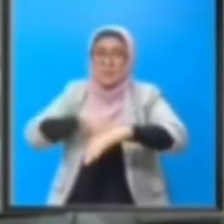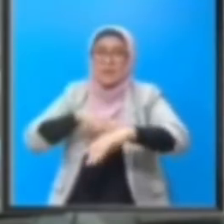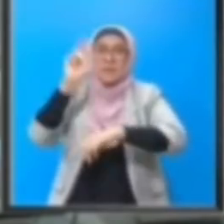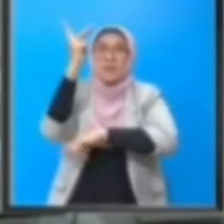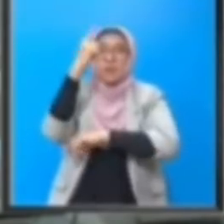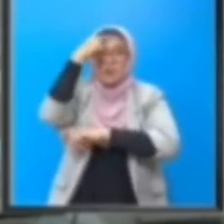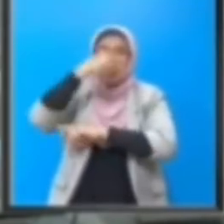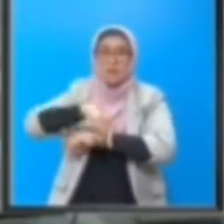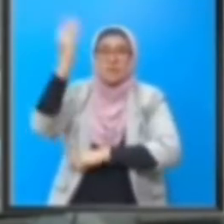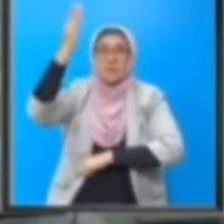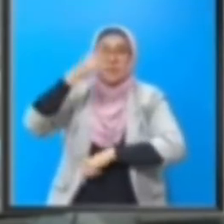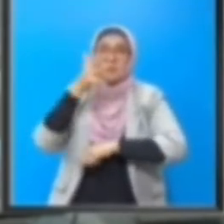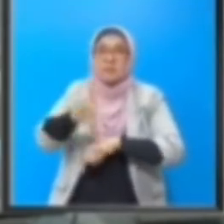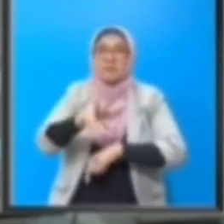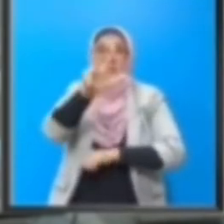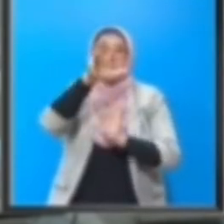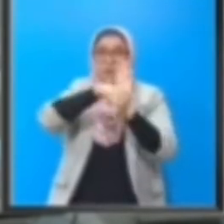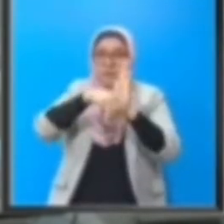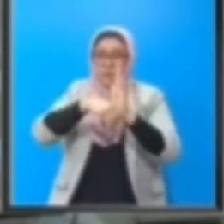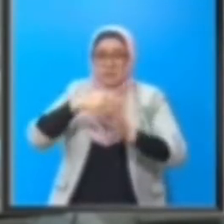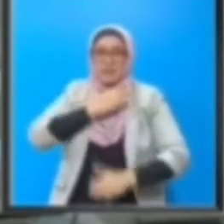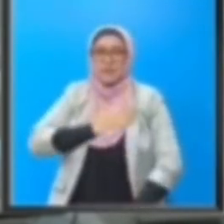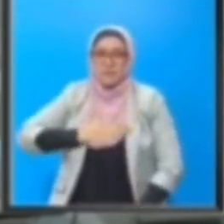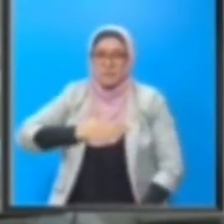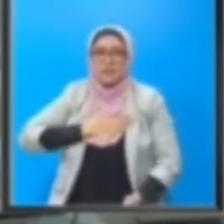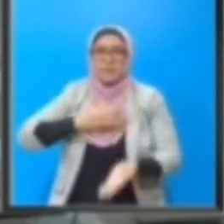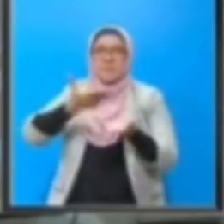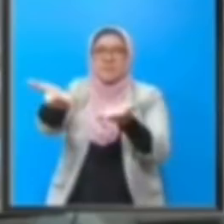kepung untuk berbahas. Ada 3 minit lagi. Sila kepung berbahas.